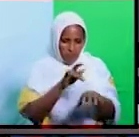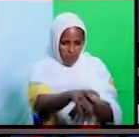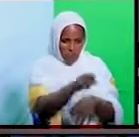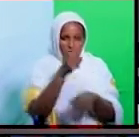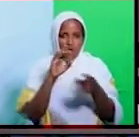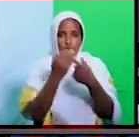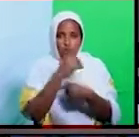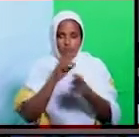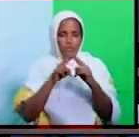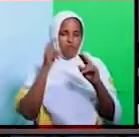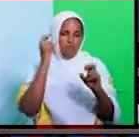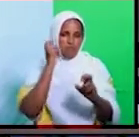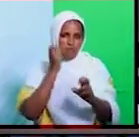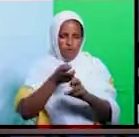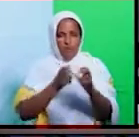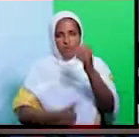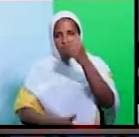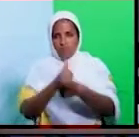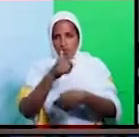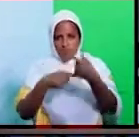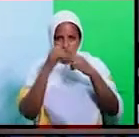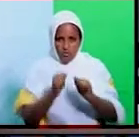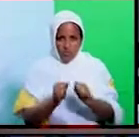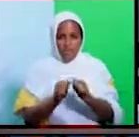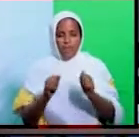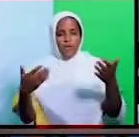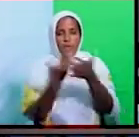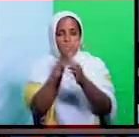የለም እንደተባለ፣ አለዛ እንዲሁ በእውነቱ